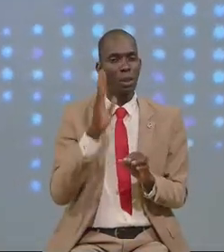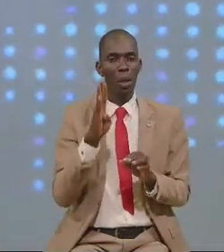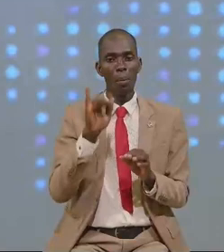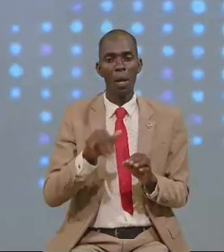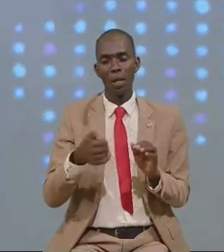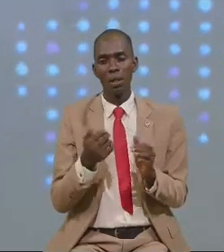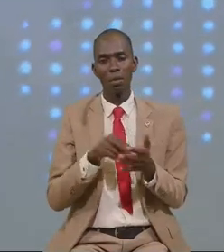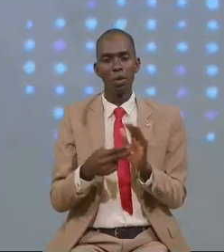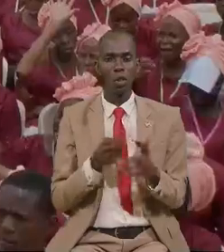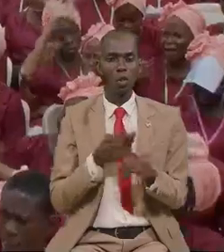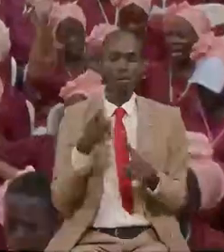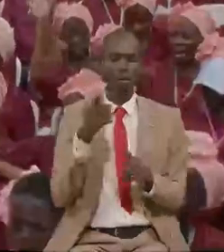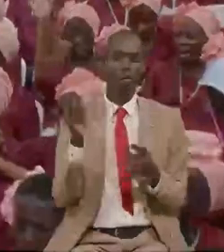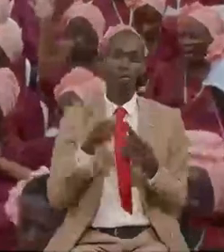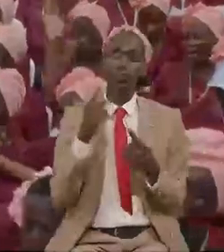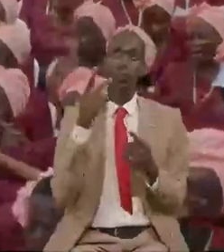nuire.